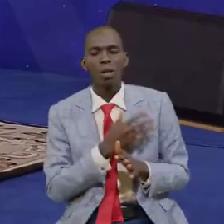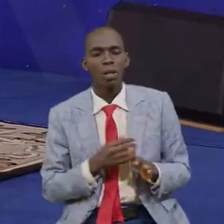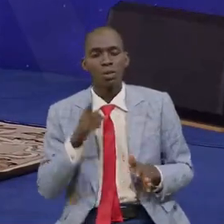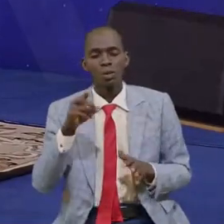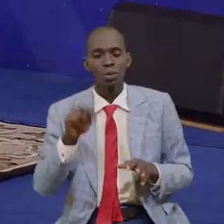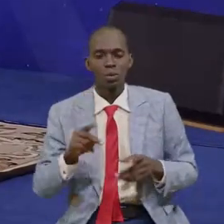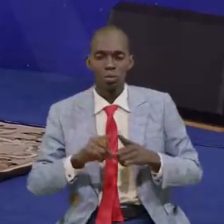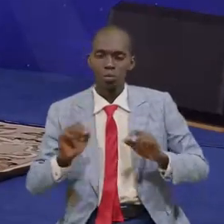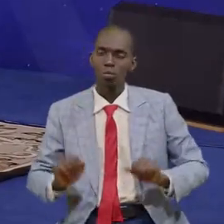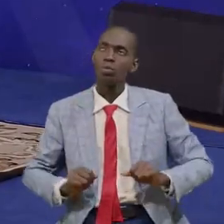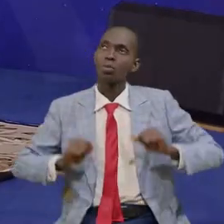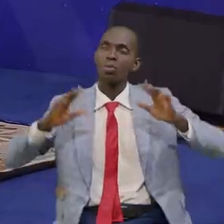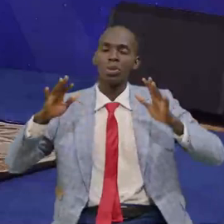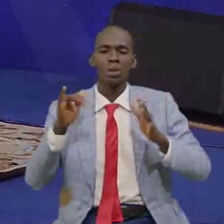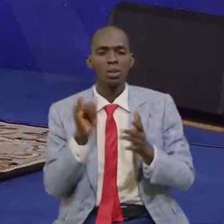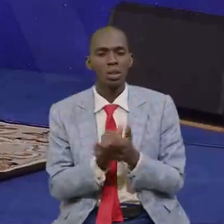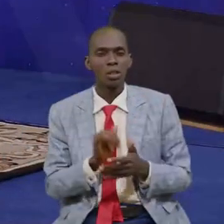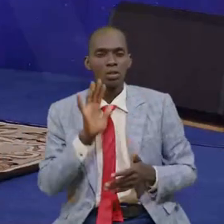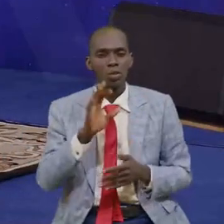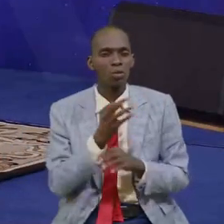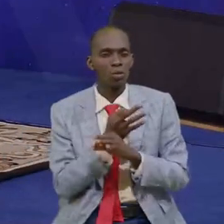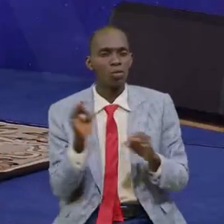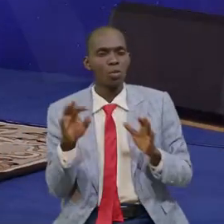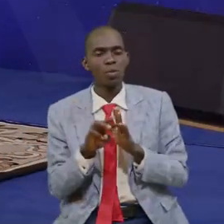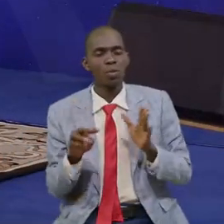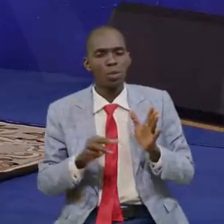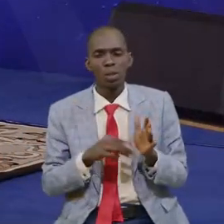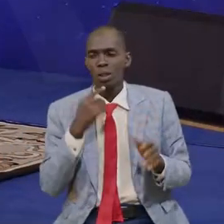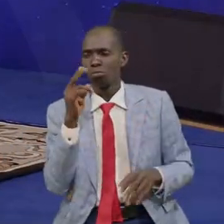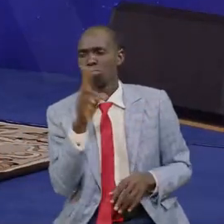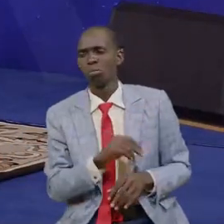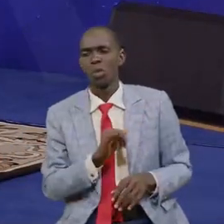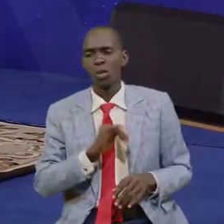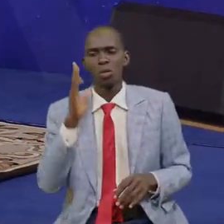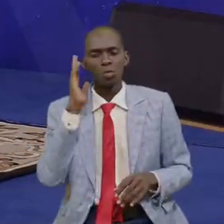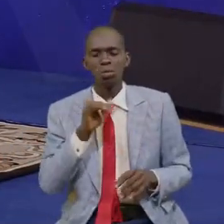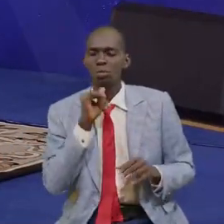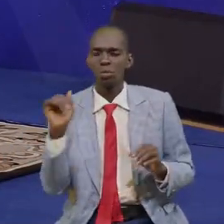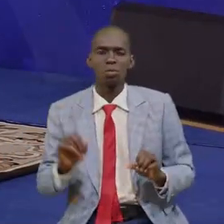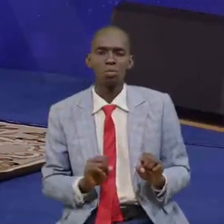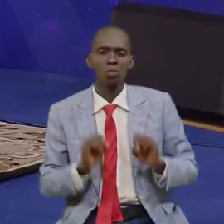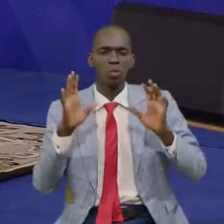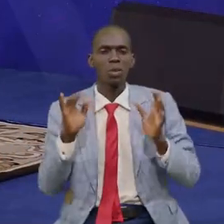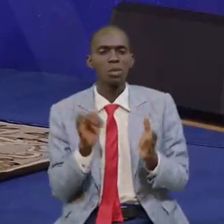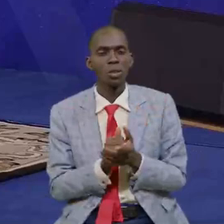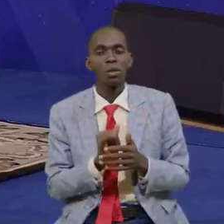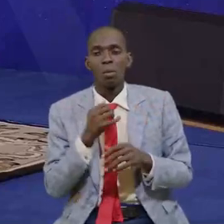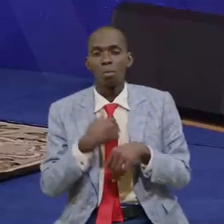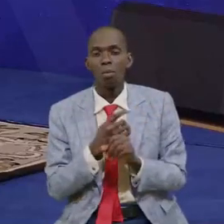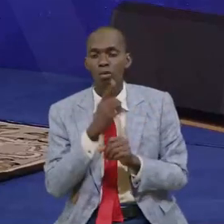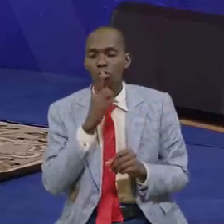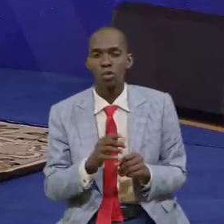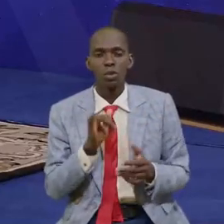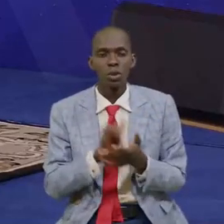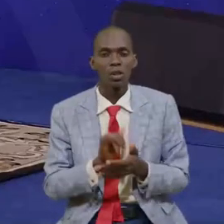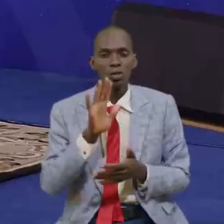faire ceci. Je suis enfant de Dieu. Je n'irai pas dans ta direction. Rassure-toi que ton libre arbitre ne te ruine pas.